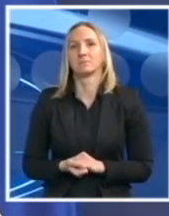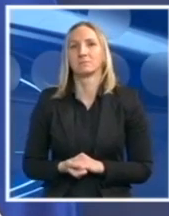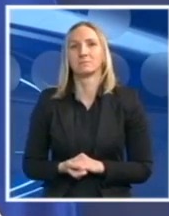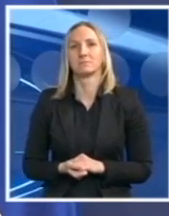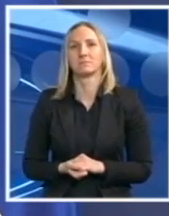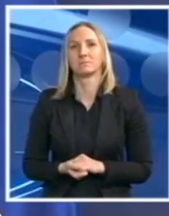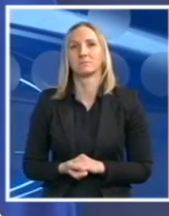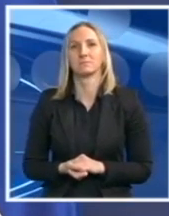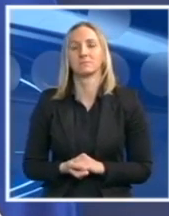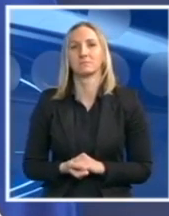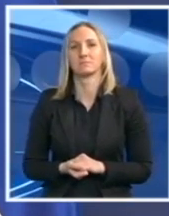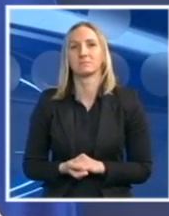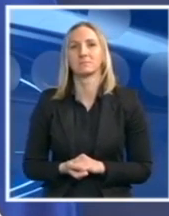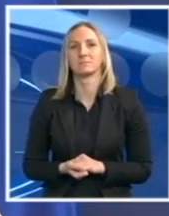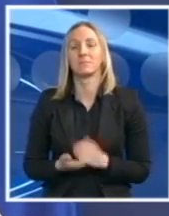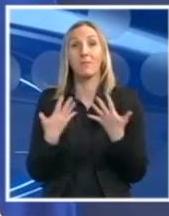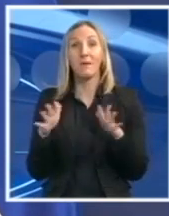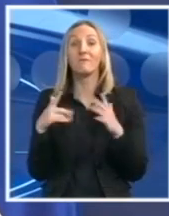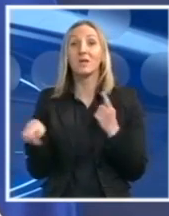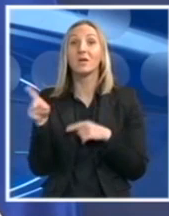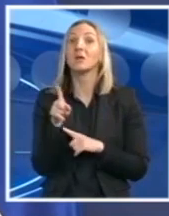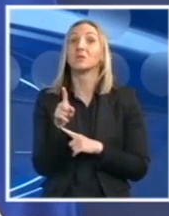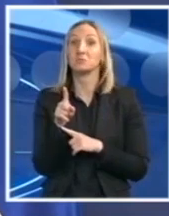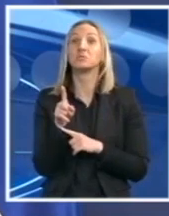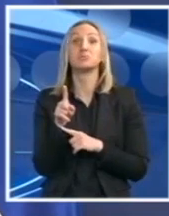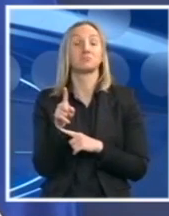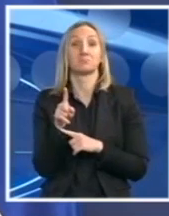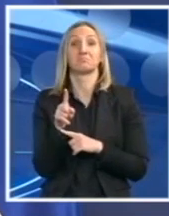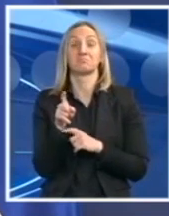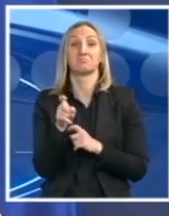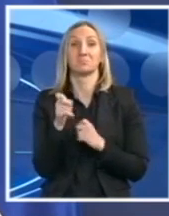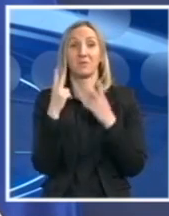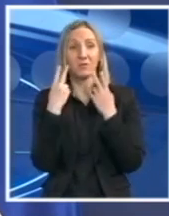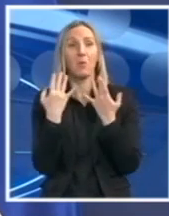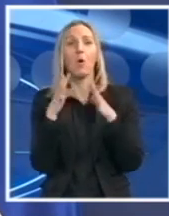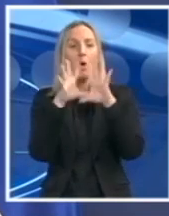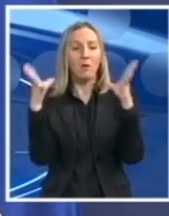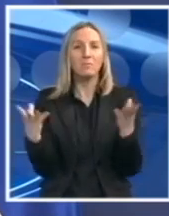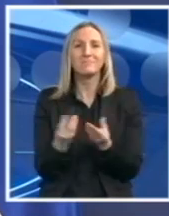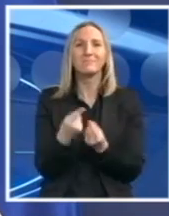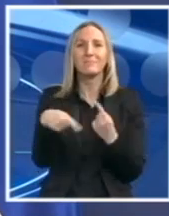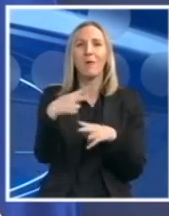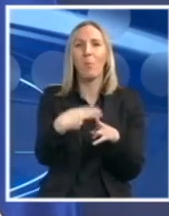Kao što možemo videti, na osnovu ukupnog broja obolelih osoba,